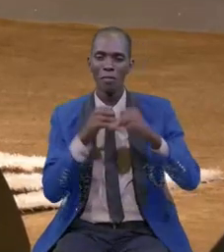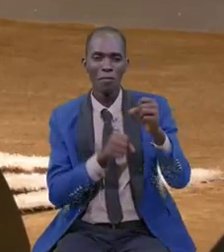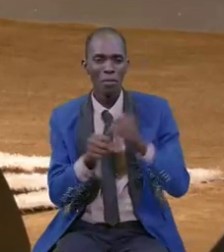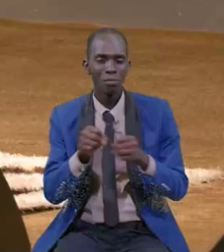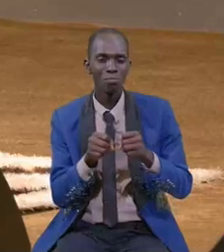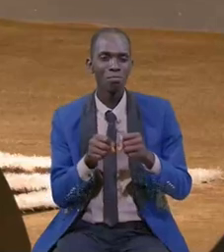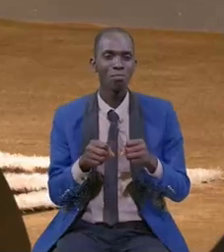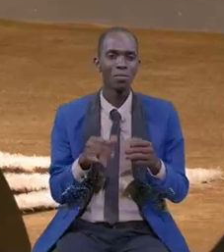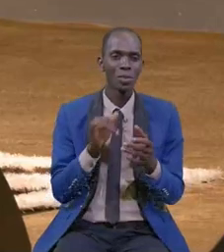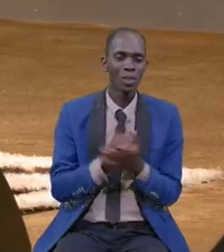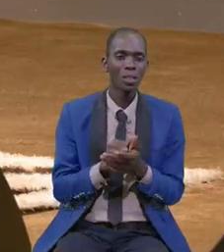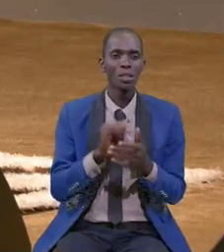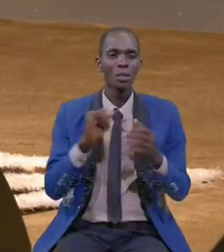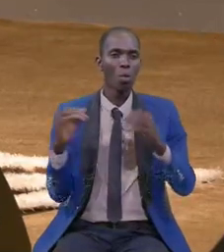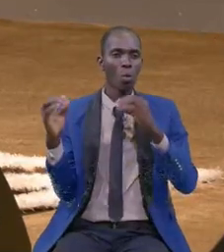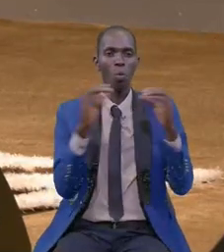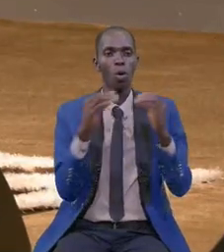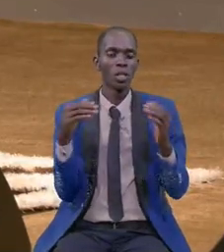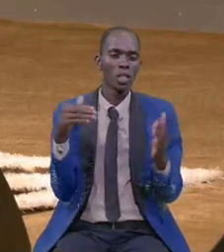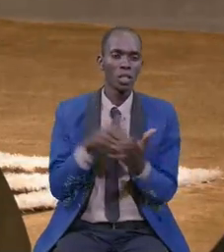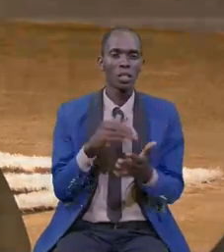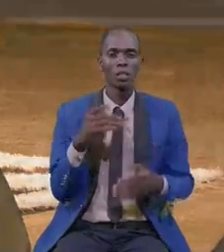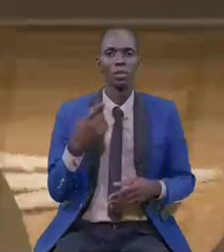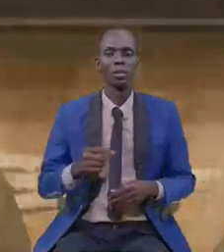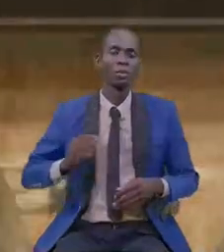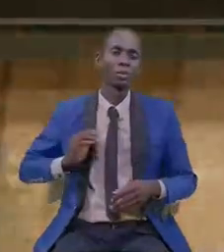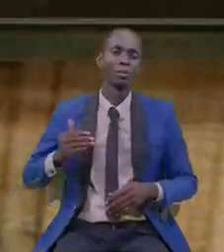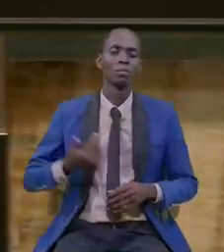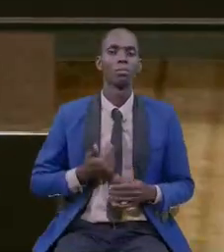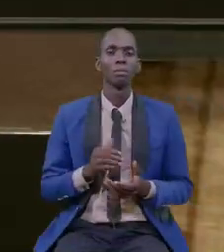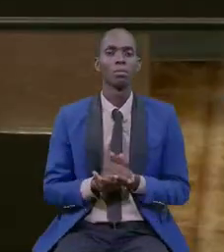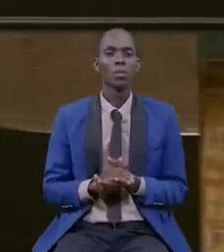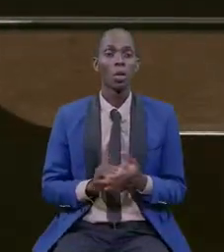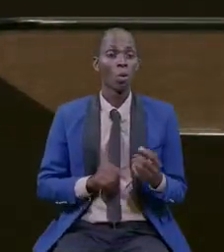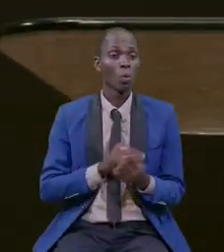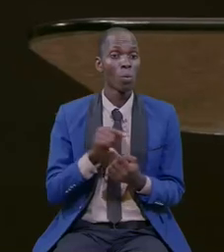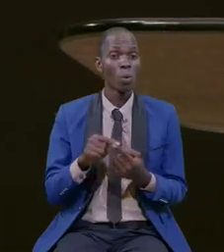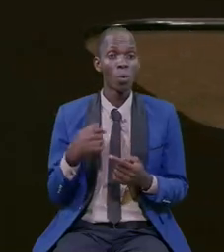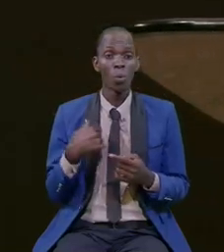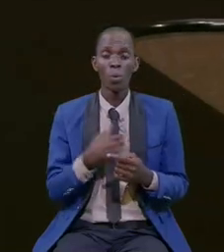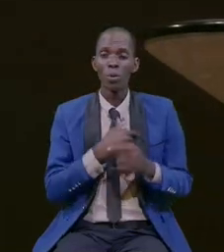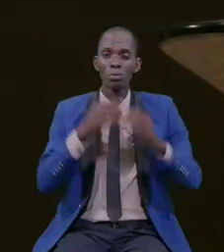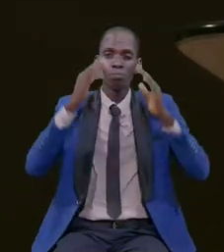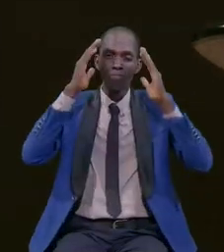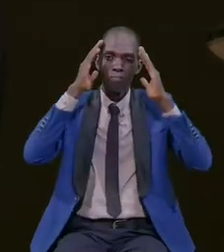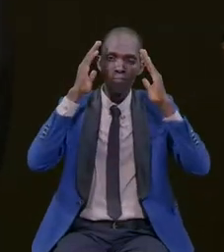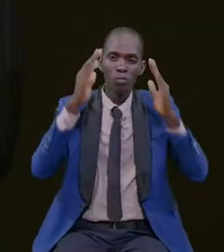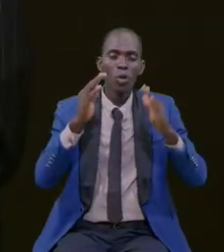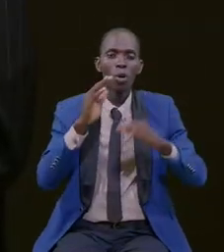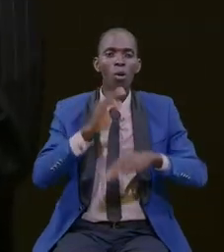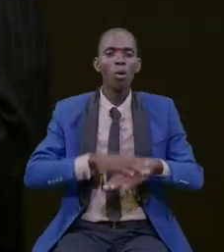font la guerre à l'âme lorsque nous nous concentrons sur